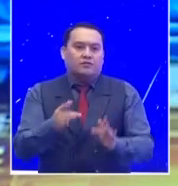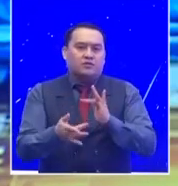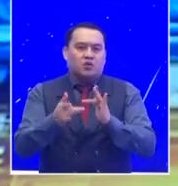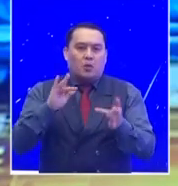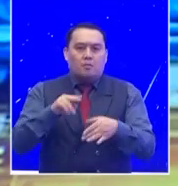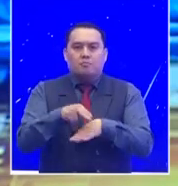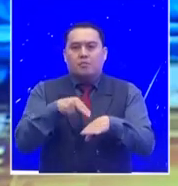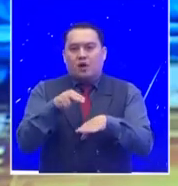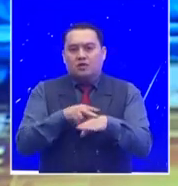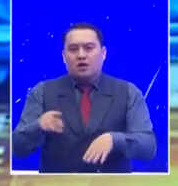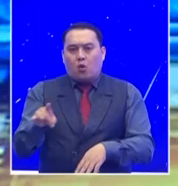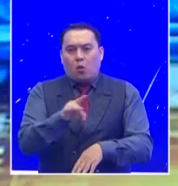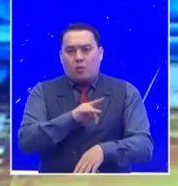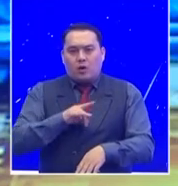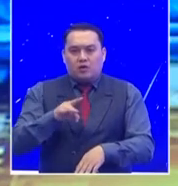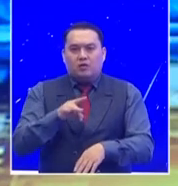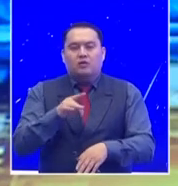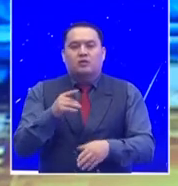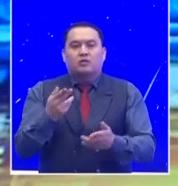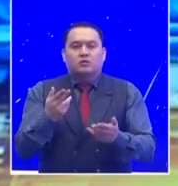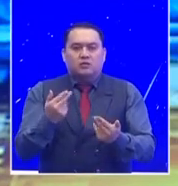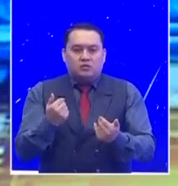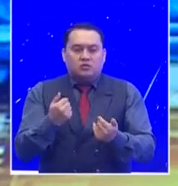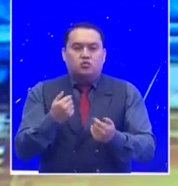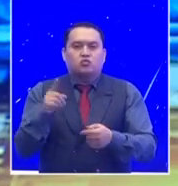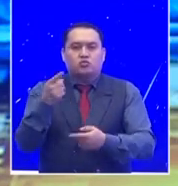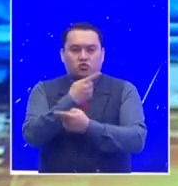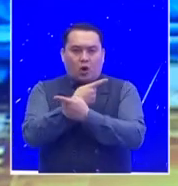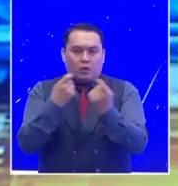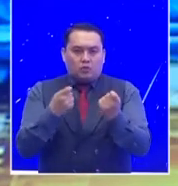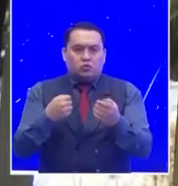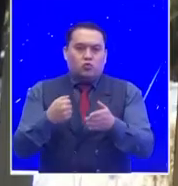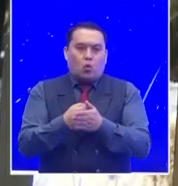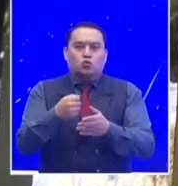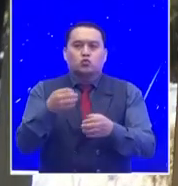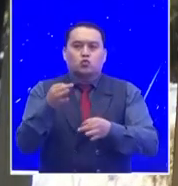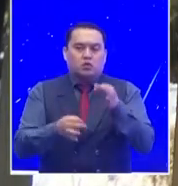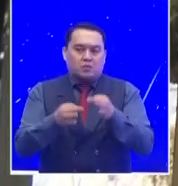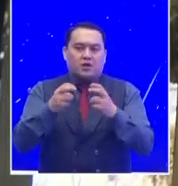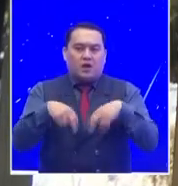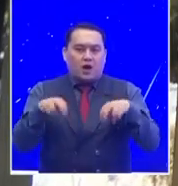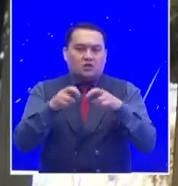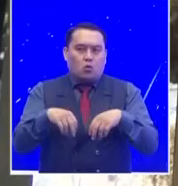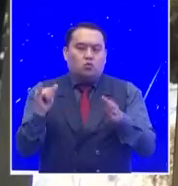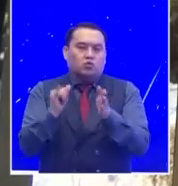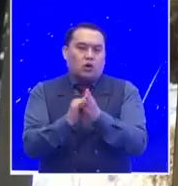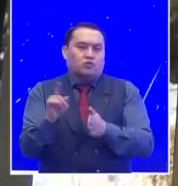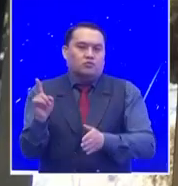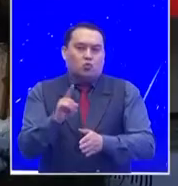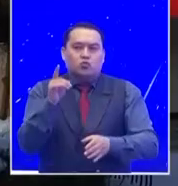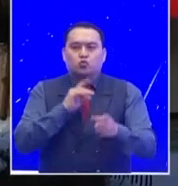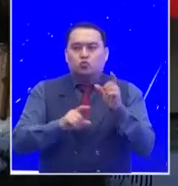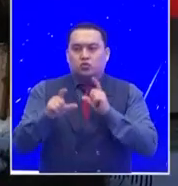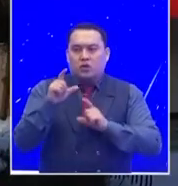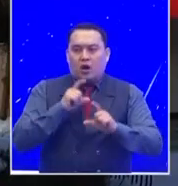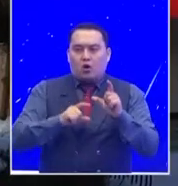социальных сетях. Полиция региона подтвердила факт, сообщив, что по нему проводится досудебное расследование. Установлено, что студентка